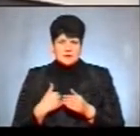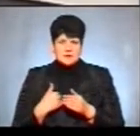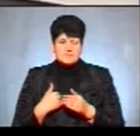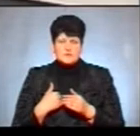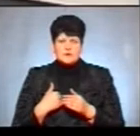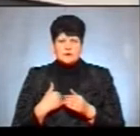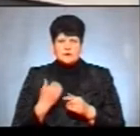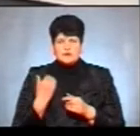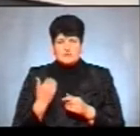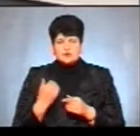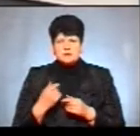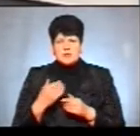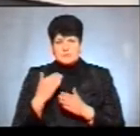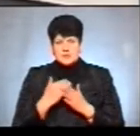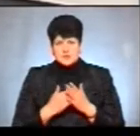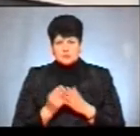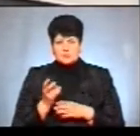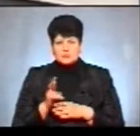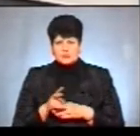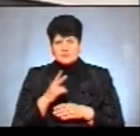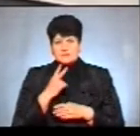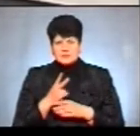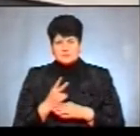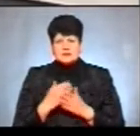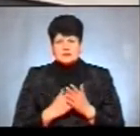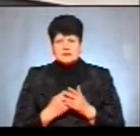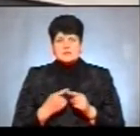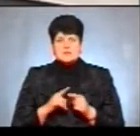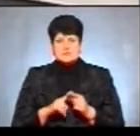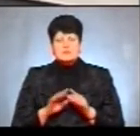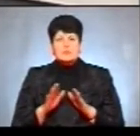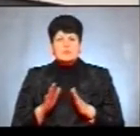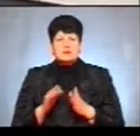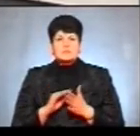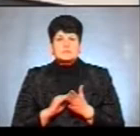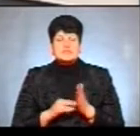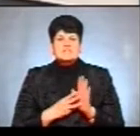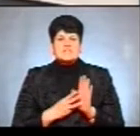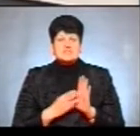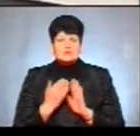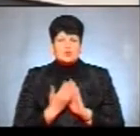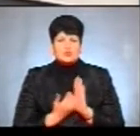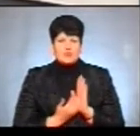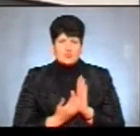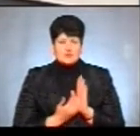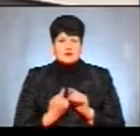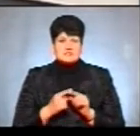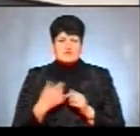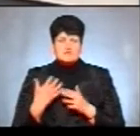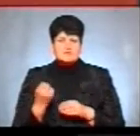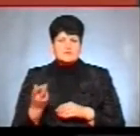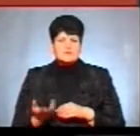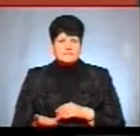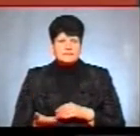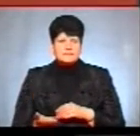йдучи на вашу передачу, переглядав динаміку, то на цей момент минулого року ми були склали тільки 8 протоколів, в цьому році вже 12.